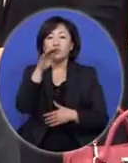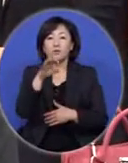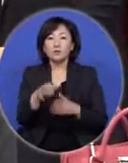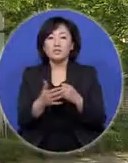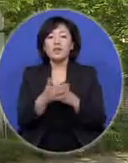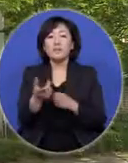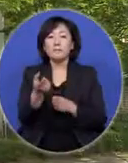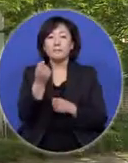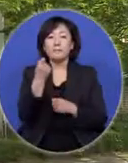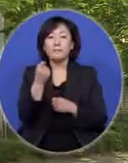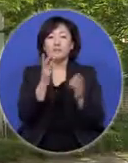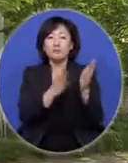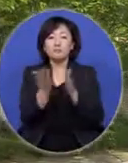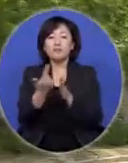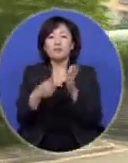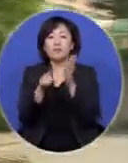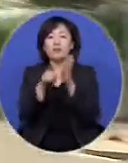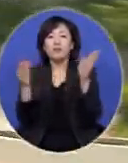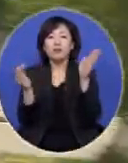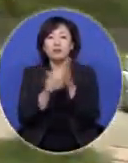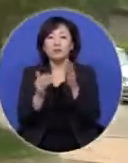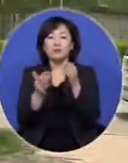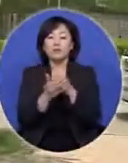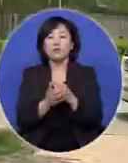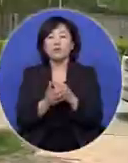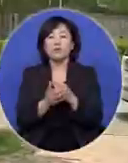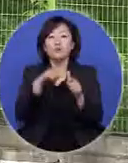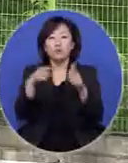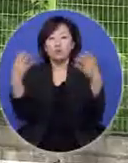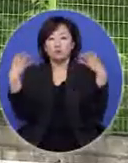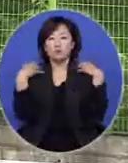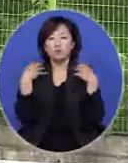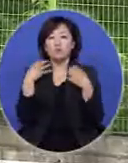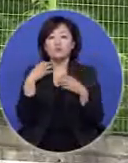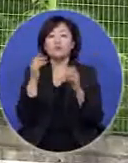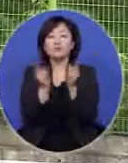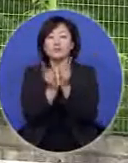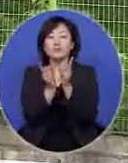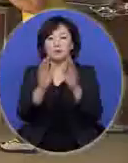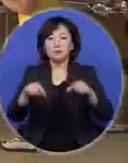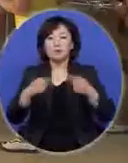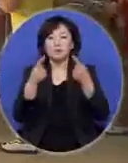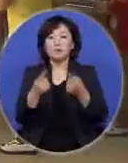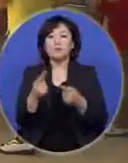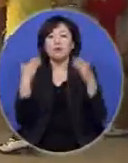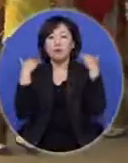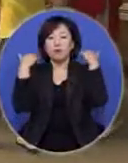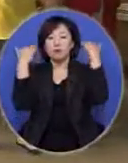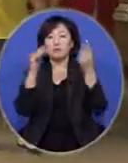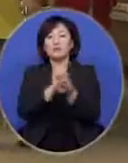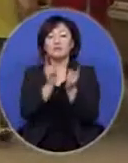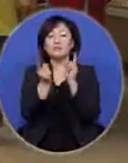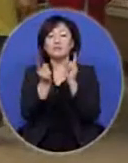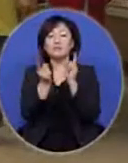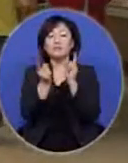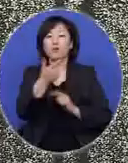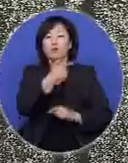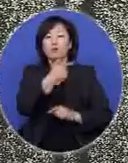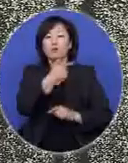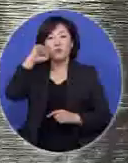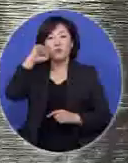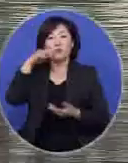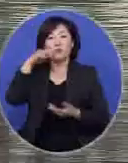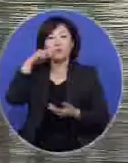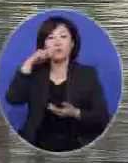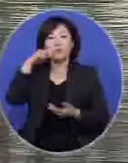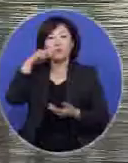빨리 지으라고. 교육당국이 소극적으로 대처하고 있는 가운데 어른들의 이해관계가 얽히면서 애꿎은